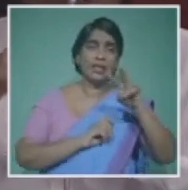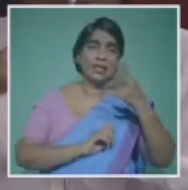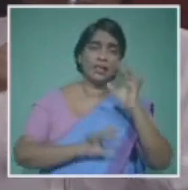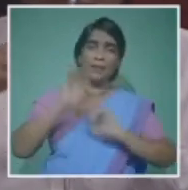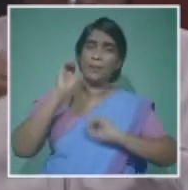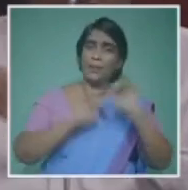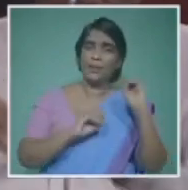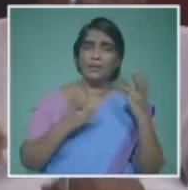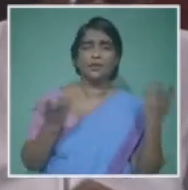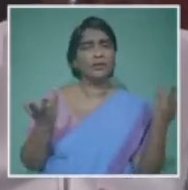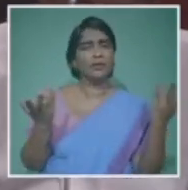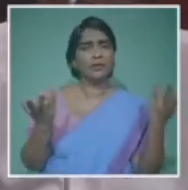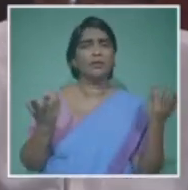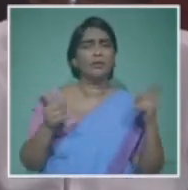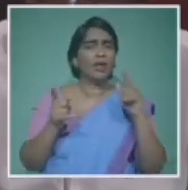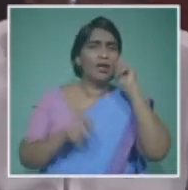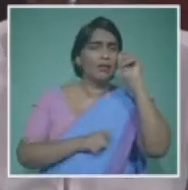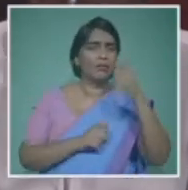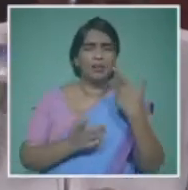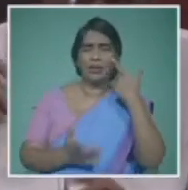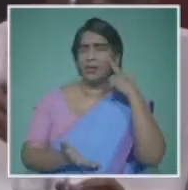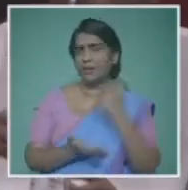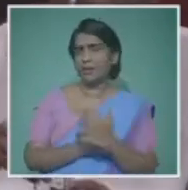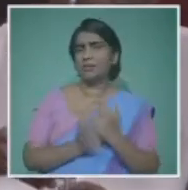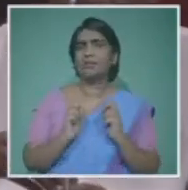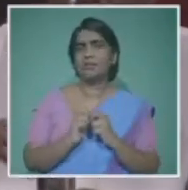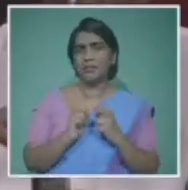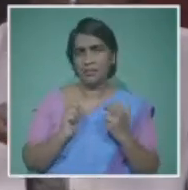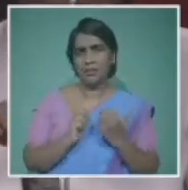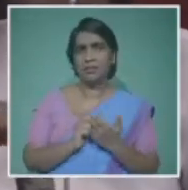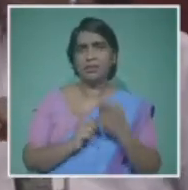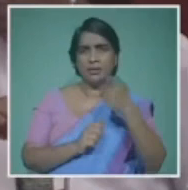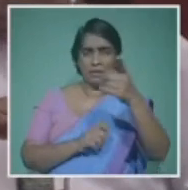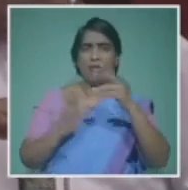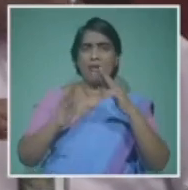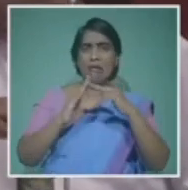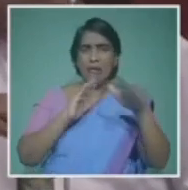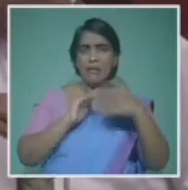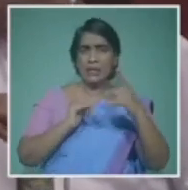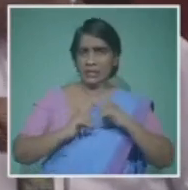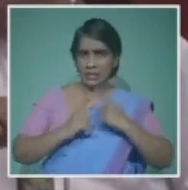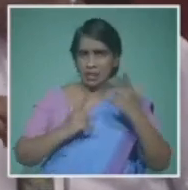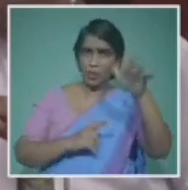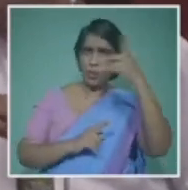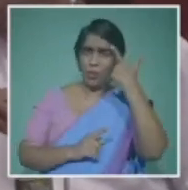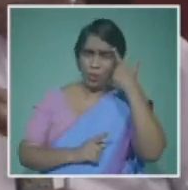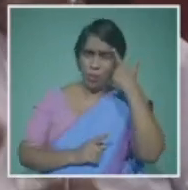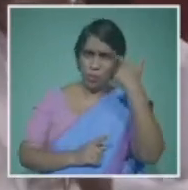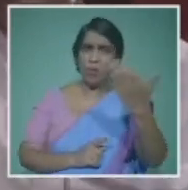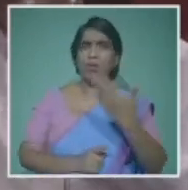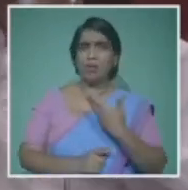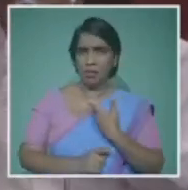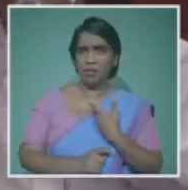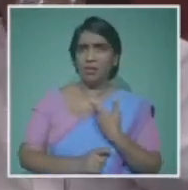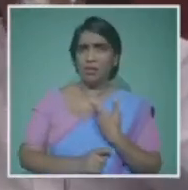Siya na desiya. Ministry de ellele valle katanya kat tuhuri. Butuh bawa gawat jiwat ni kerek ni. Butuh bawa mereka dana hotel ni bade bade.